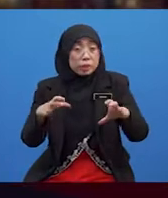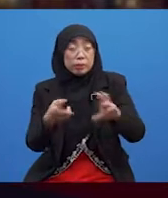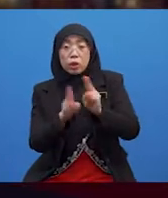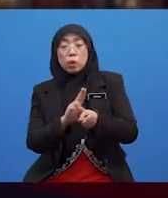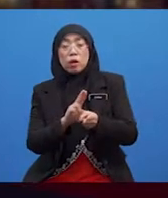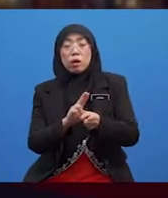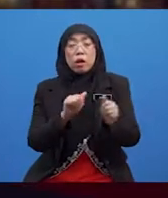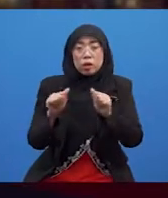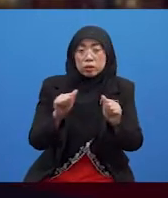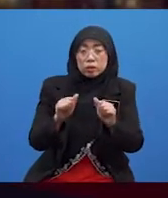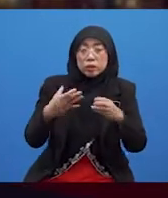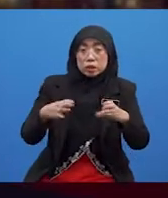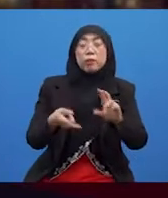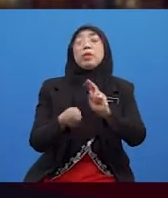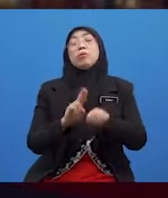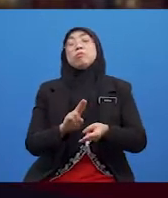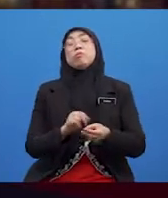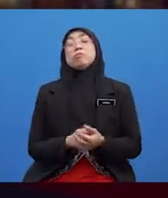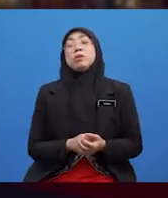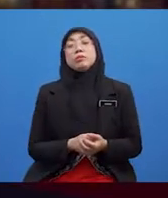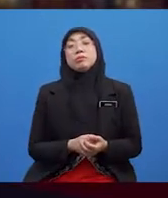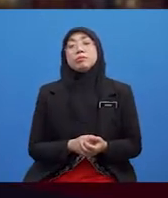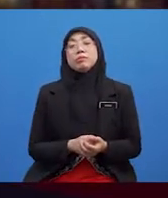sukan ataupun melakukan aktiviti.